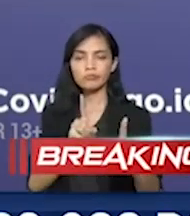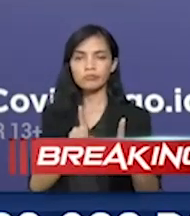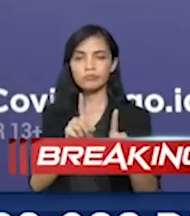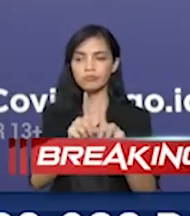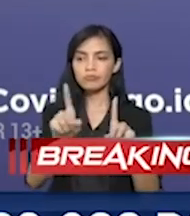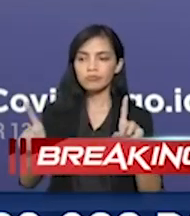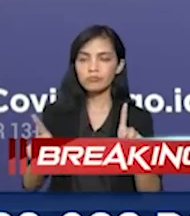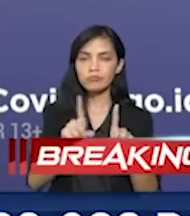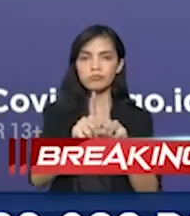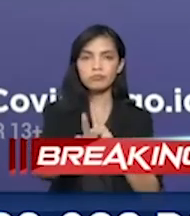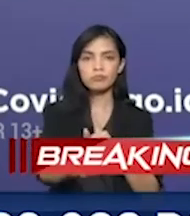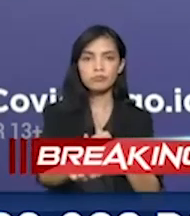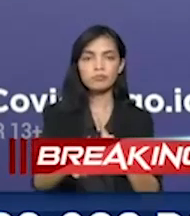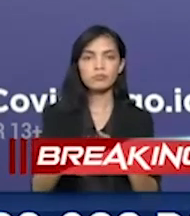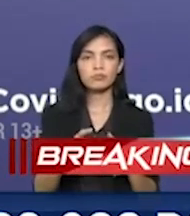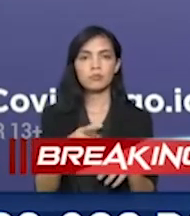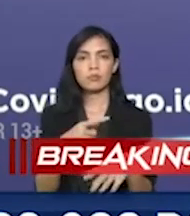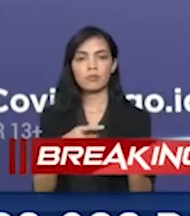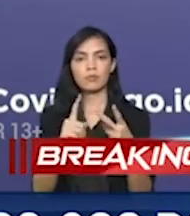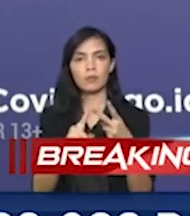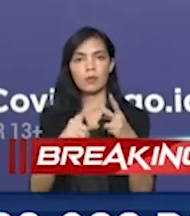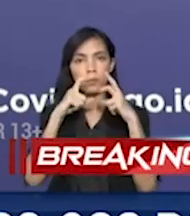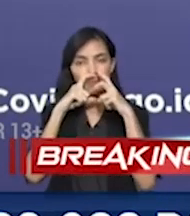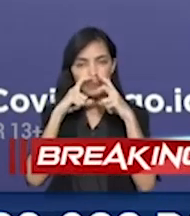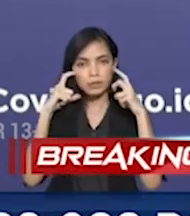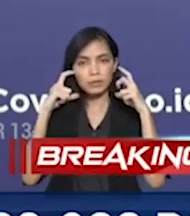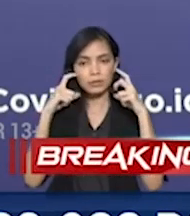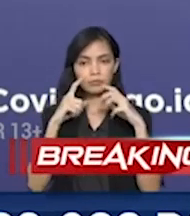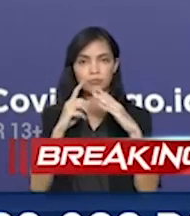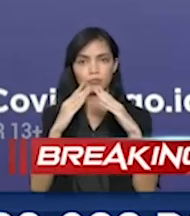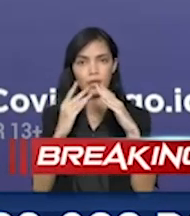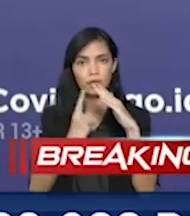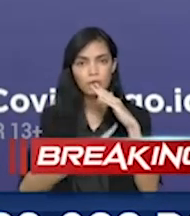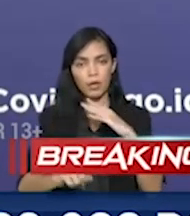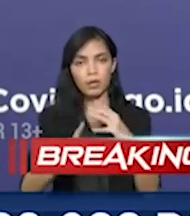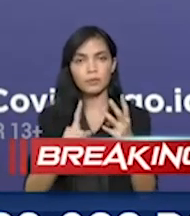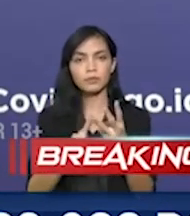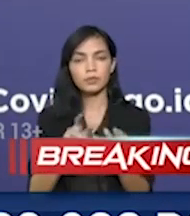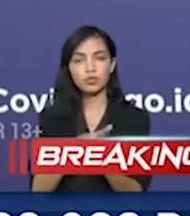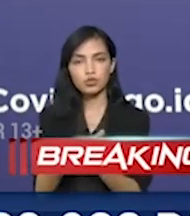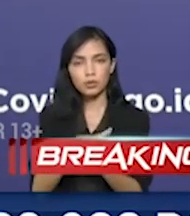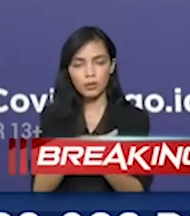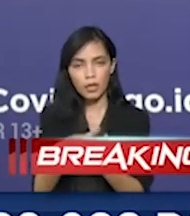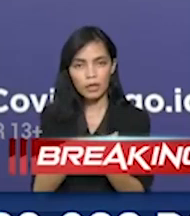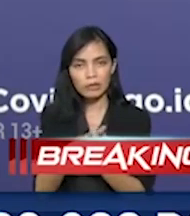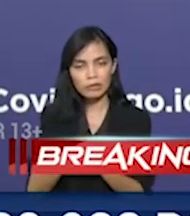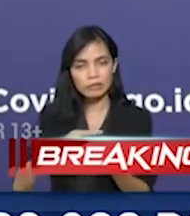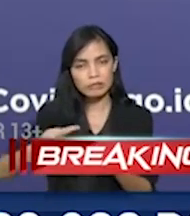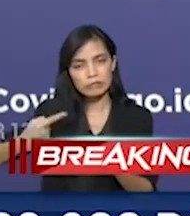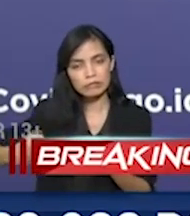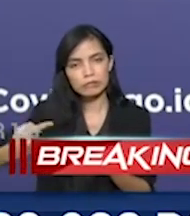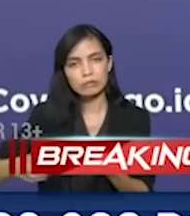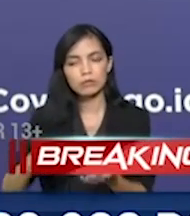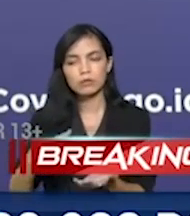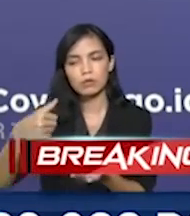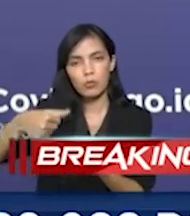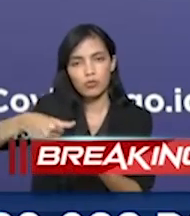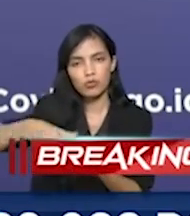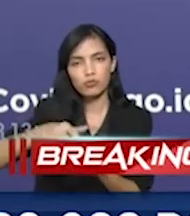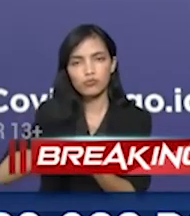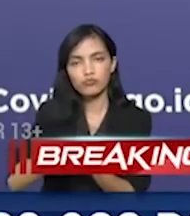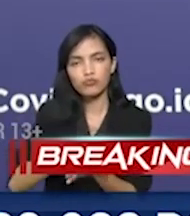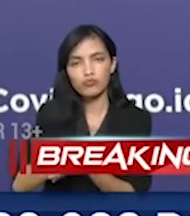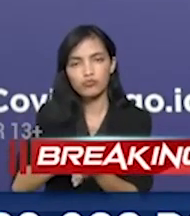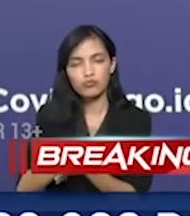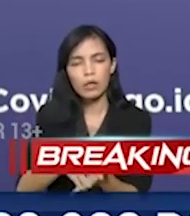menggunakan masker mencuci tangan secara sering dengan menggunakan sabun adalah hal-hal